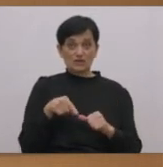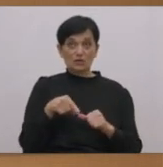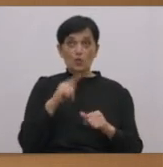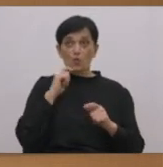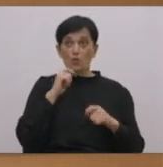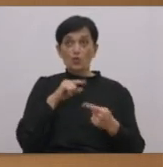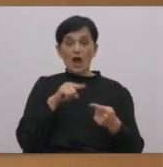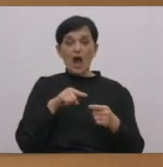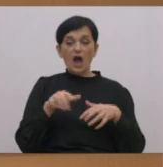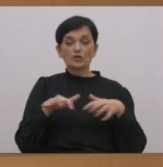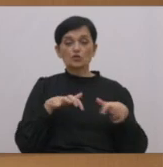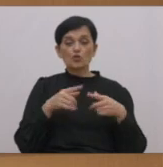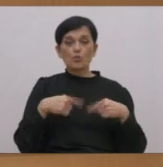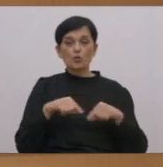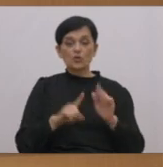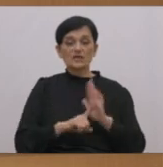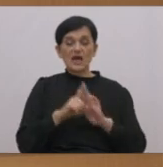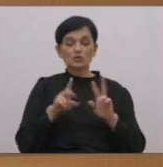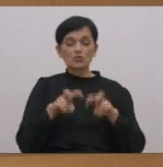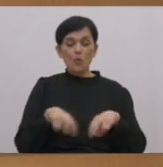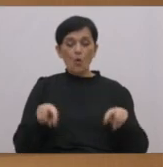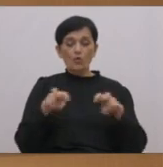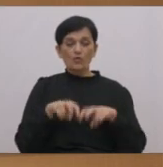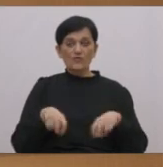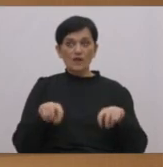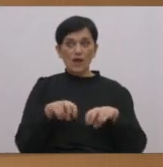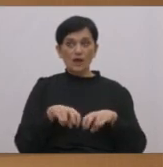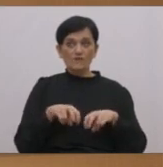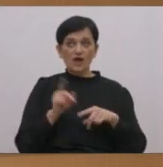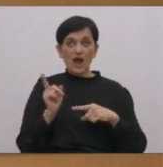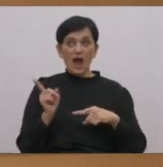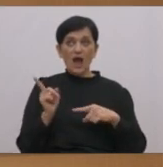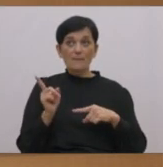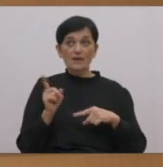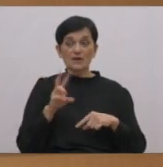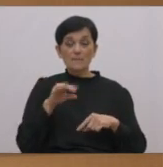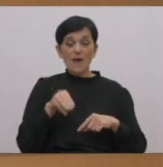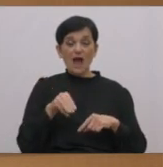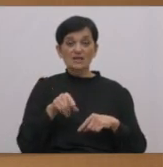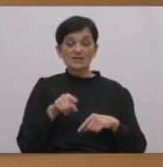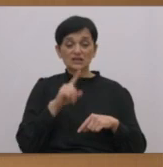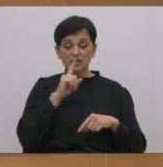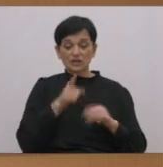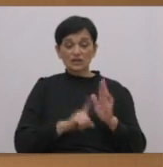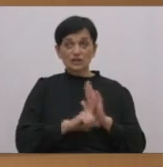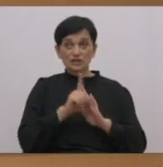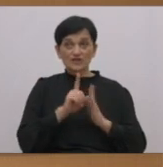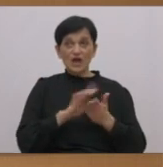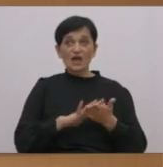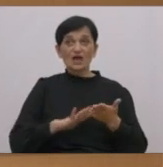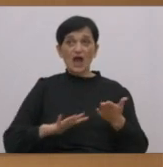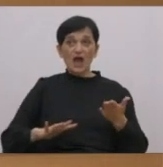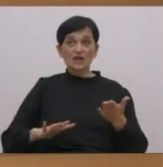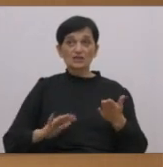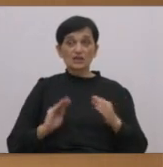უკრაინის ანტიკორუფციულმა ბიურომ დაიწყო მოკვლევა აპრილის, მარტის თვეში, გააგრძელა შემდეგ